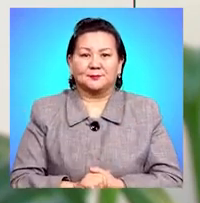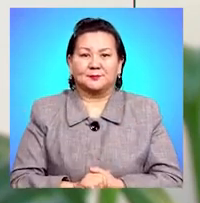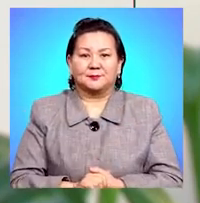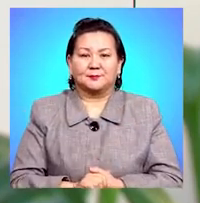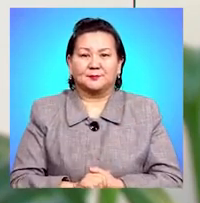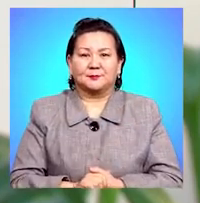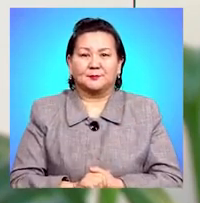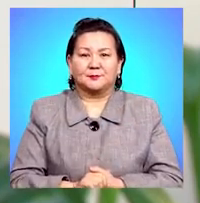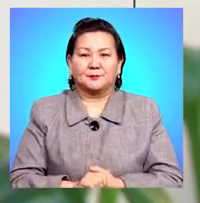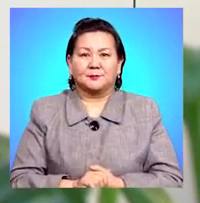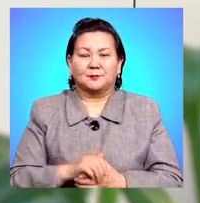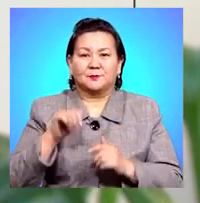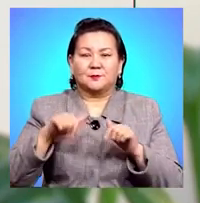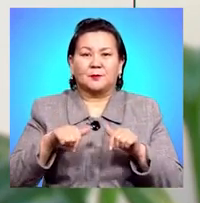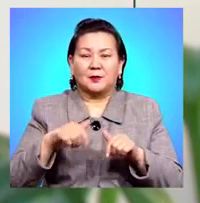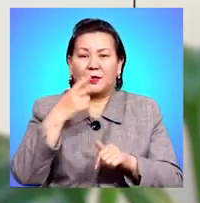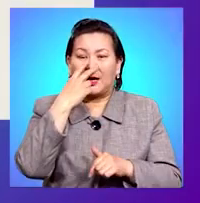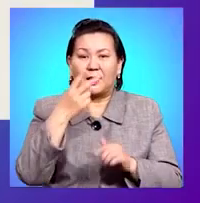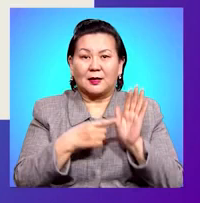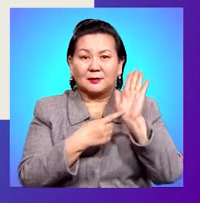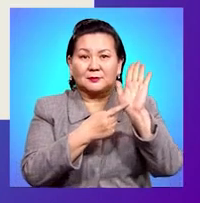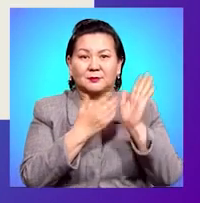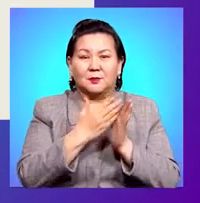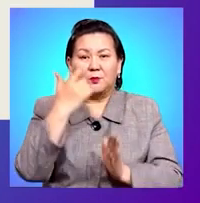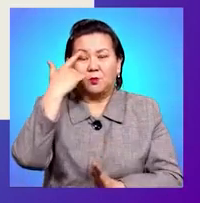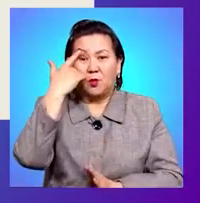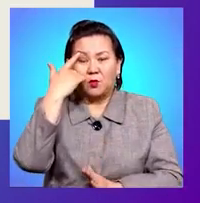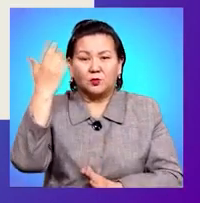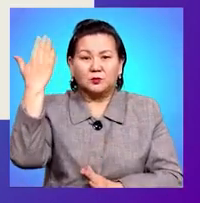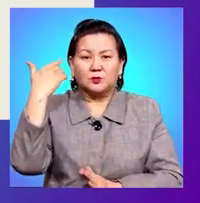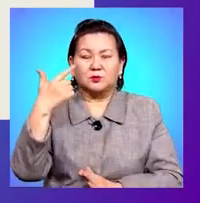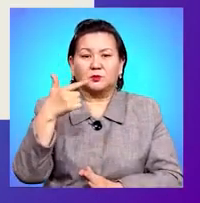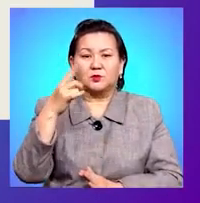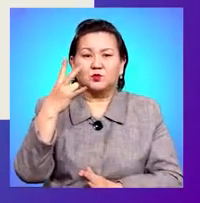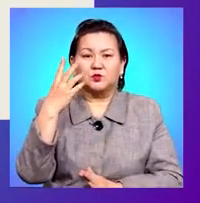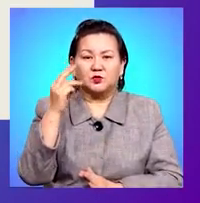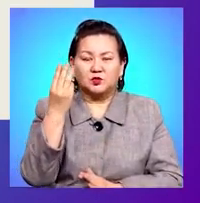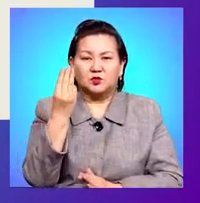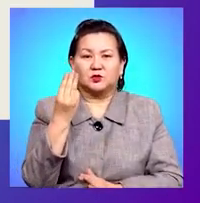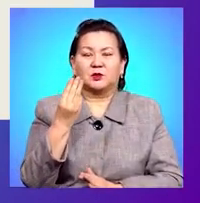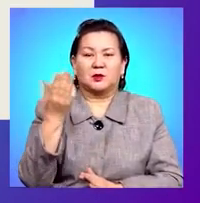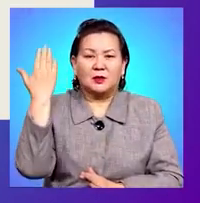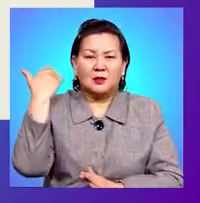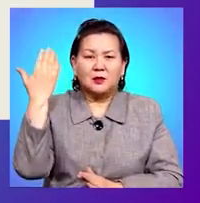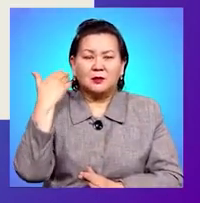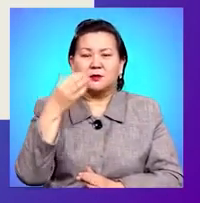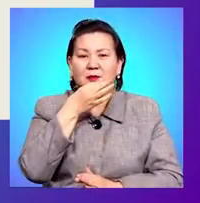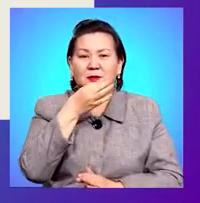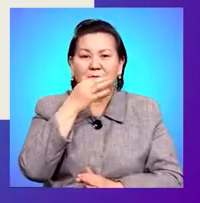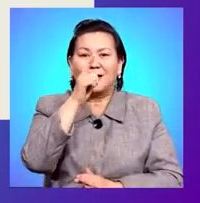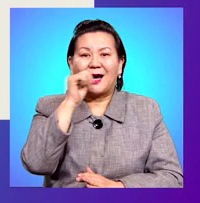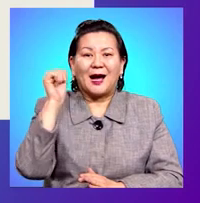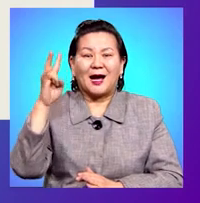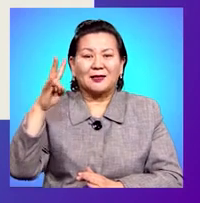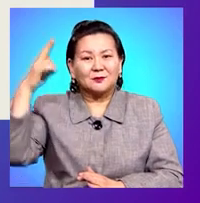За энд Лусан Данзангийн Алтан Товч харагдаж байна. Монголын эрдэмтэн гүүш Лусан Данзан эртний хаадын үндэслэсэн төр өсний